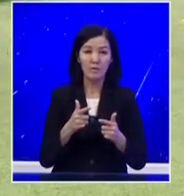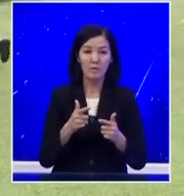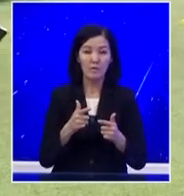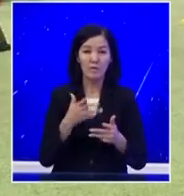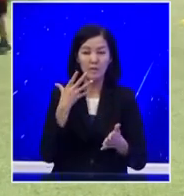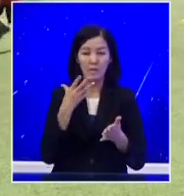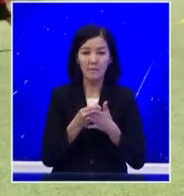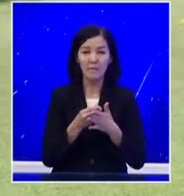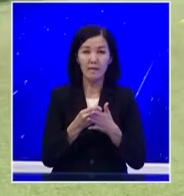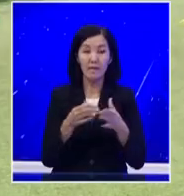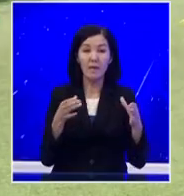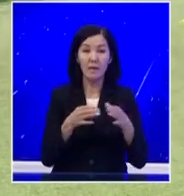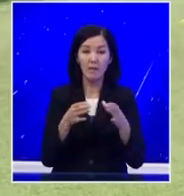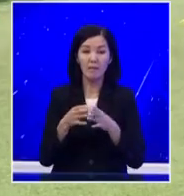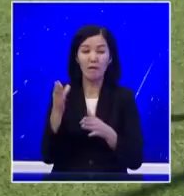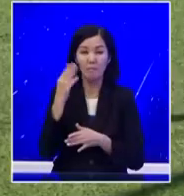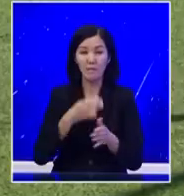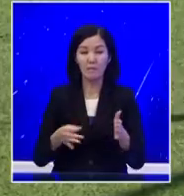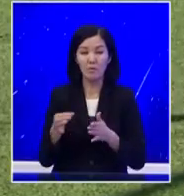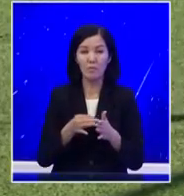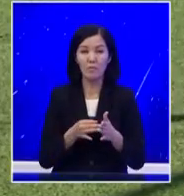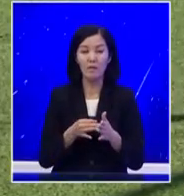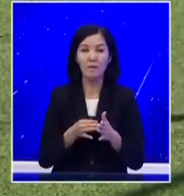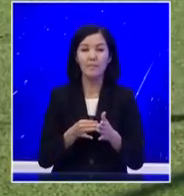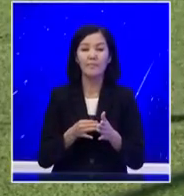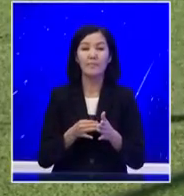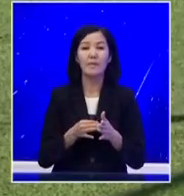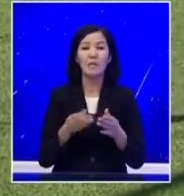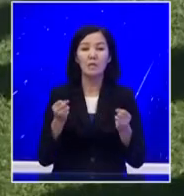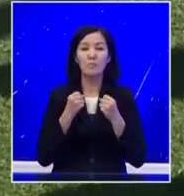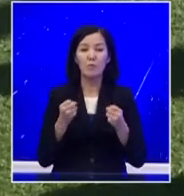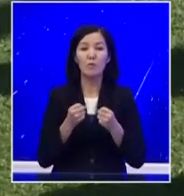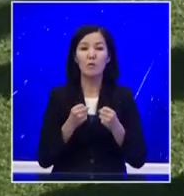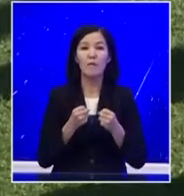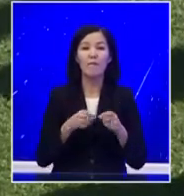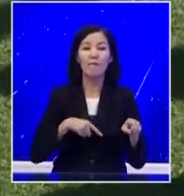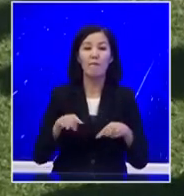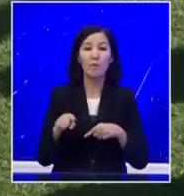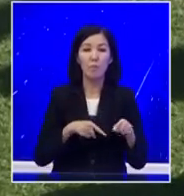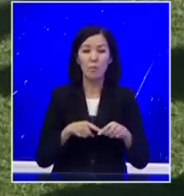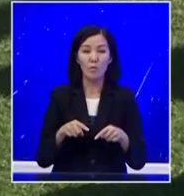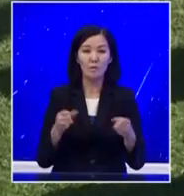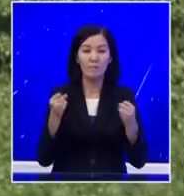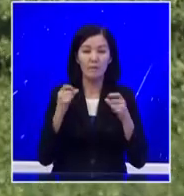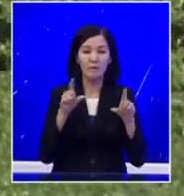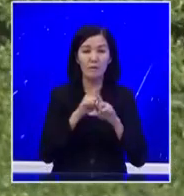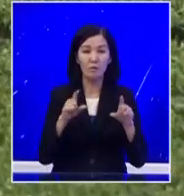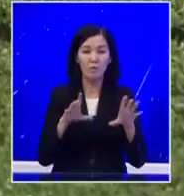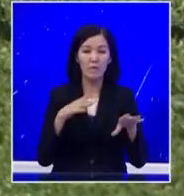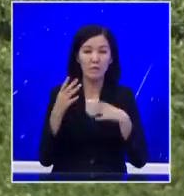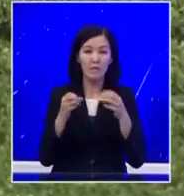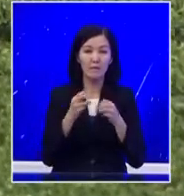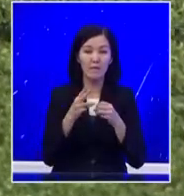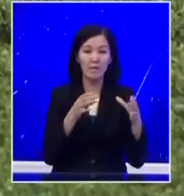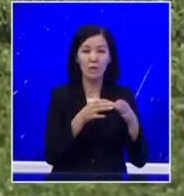своих для своих команды алматинского вас один из основных видов спорта в душе является футбол на базе спортивной школы сейчас тренируется 12